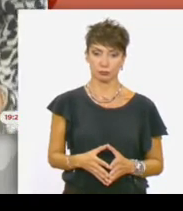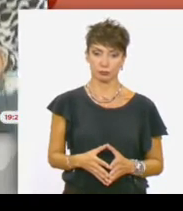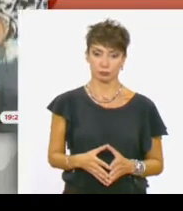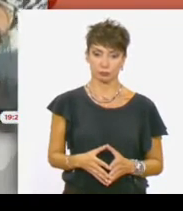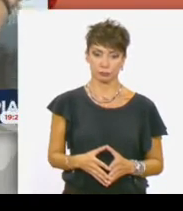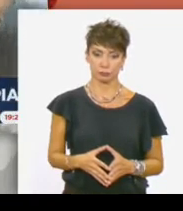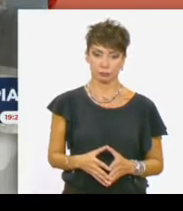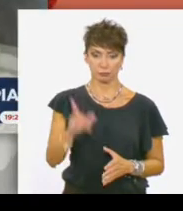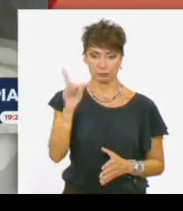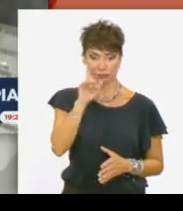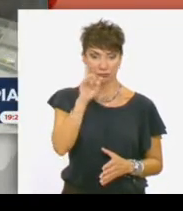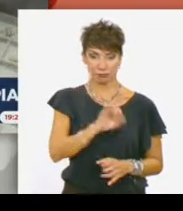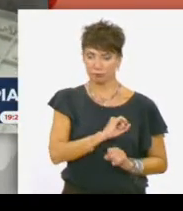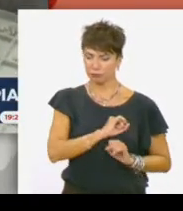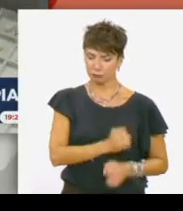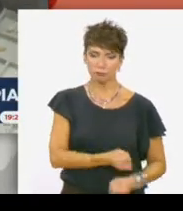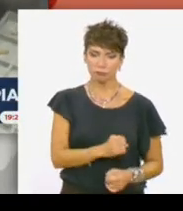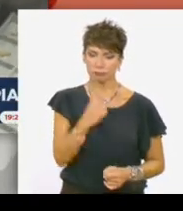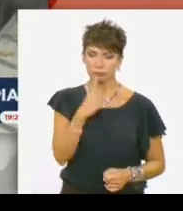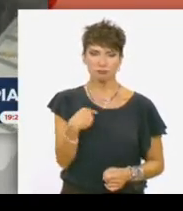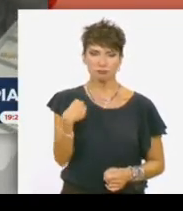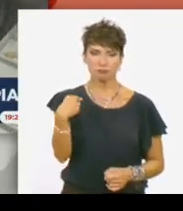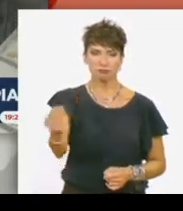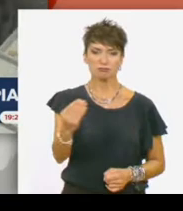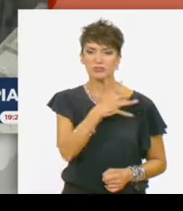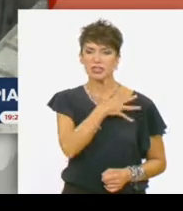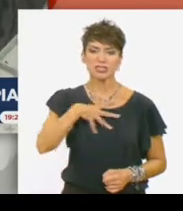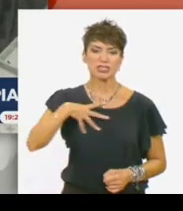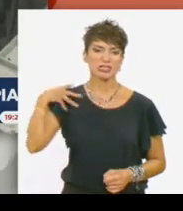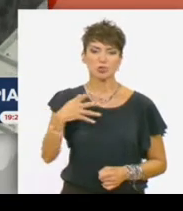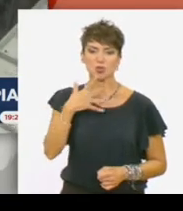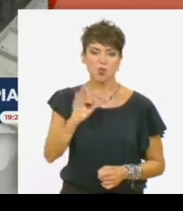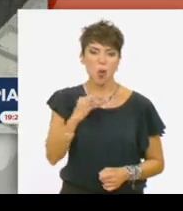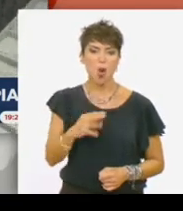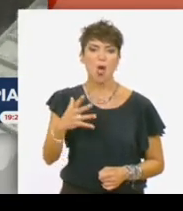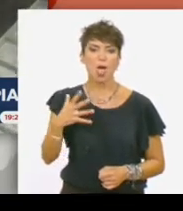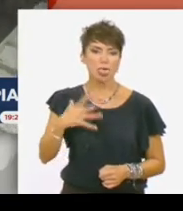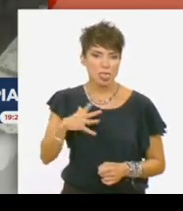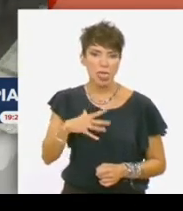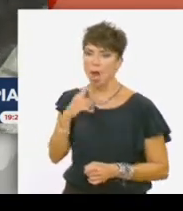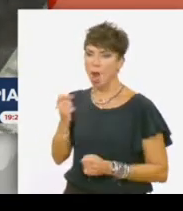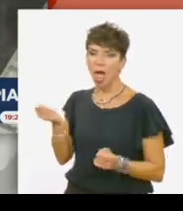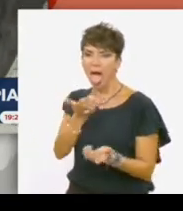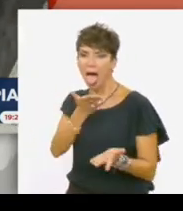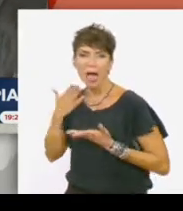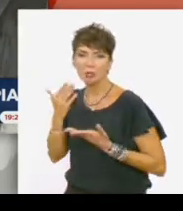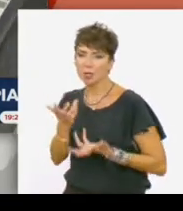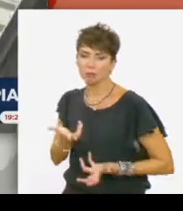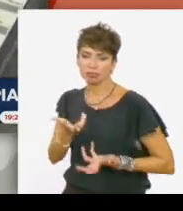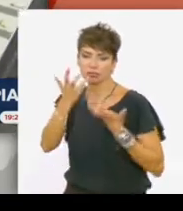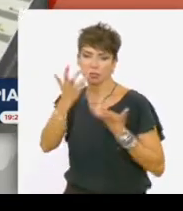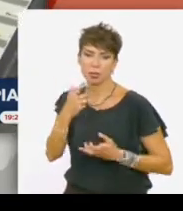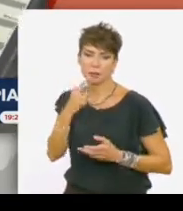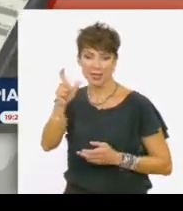Μόλις χθες, μια γυναίκα απελπισμένη έδωσε ενέχειρο τα χρυσαφικά της για να καλύψει τα έξοδα της θέρμανσης για το χειμώνα, μας